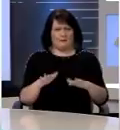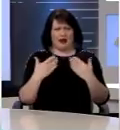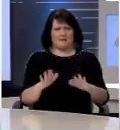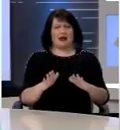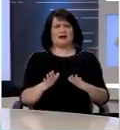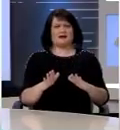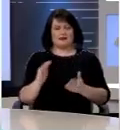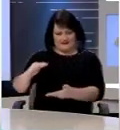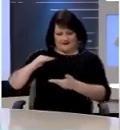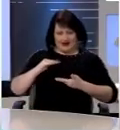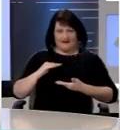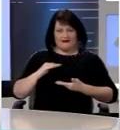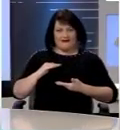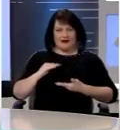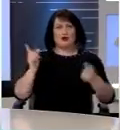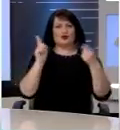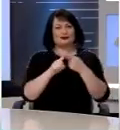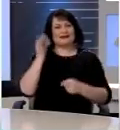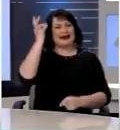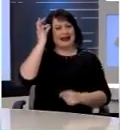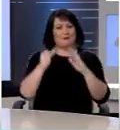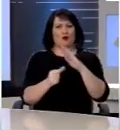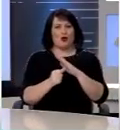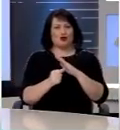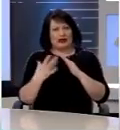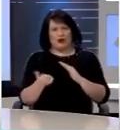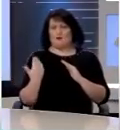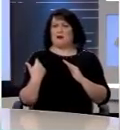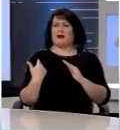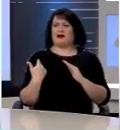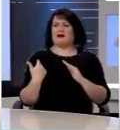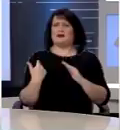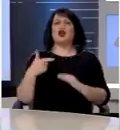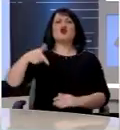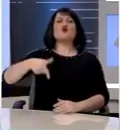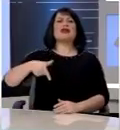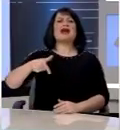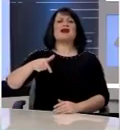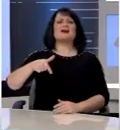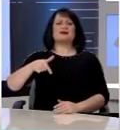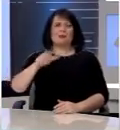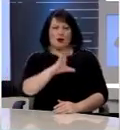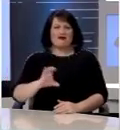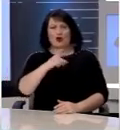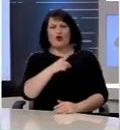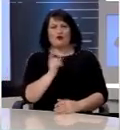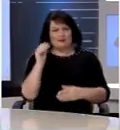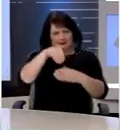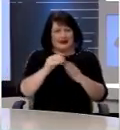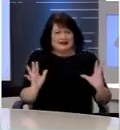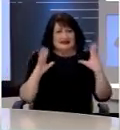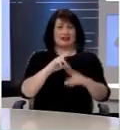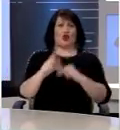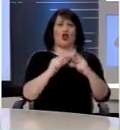τελετές βράβευσης, συνάντηση με τον Πρόεδρο της Γαλλίας, τον Πρόεδρο Γιούγκερ και συμμετοχή στη Σύνοδο